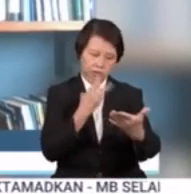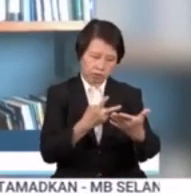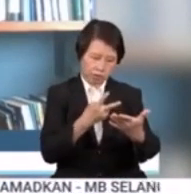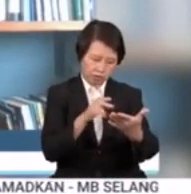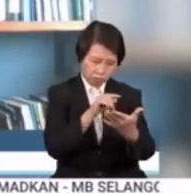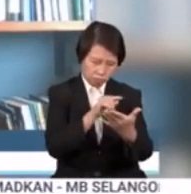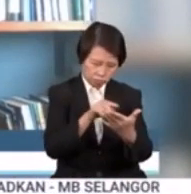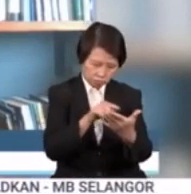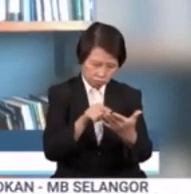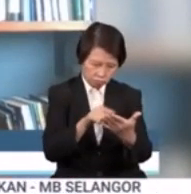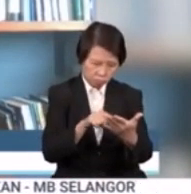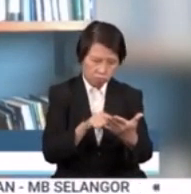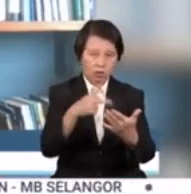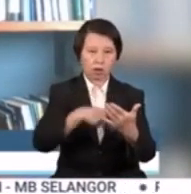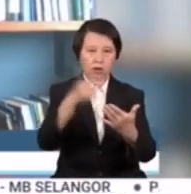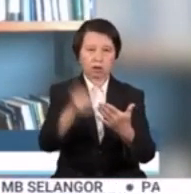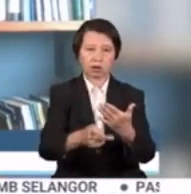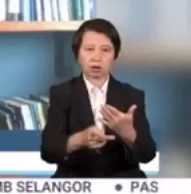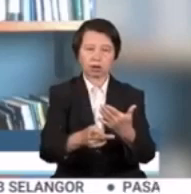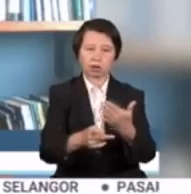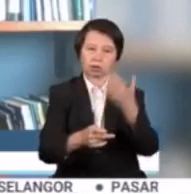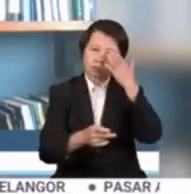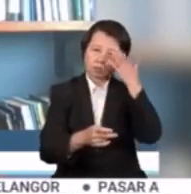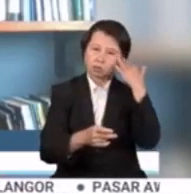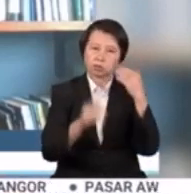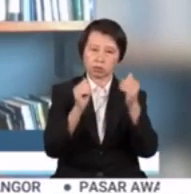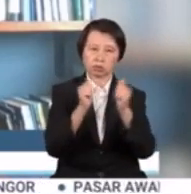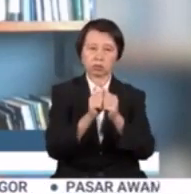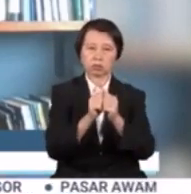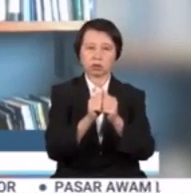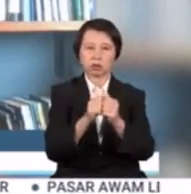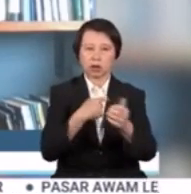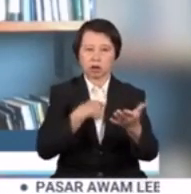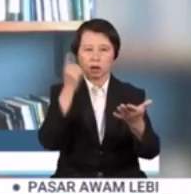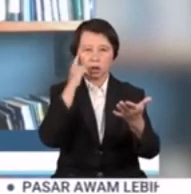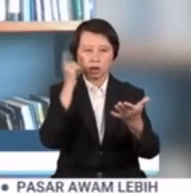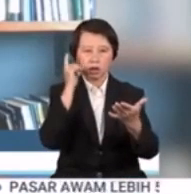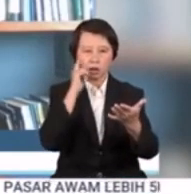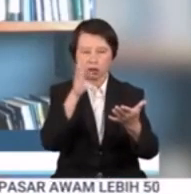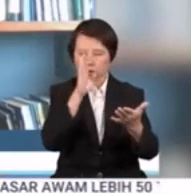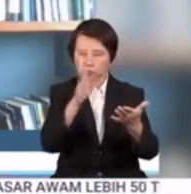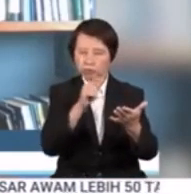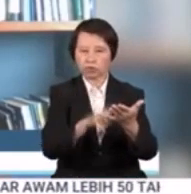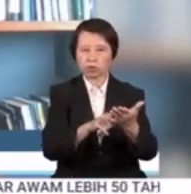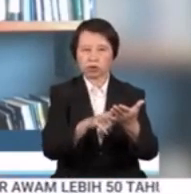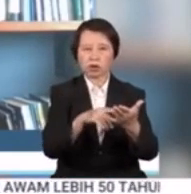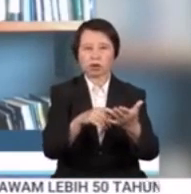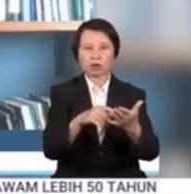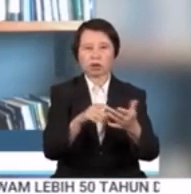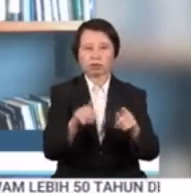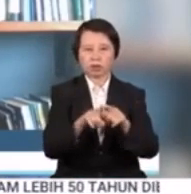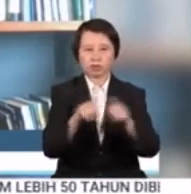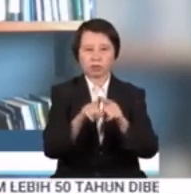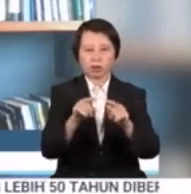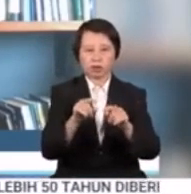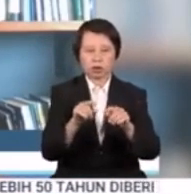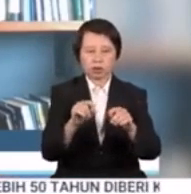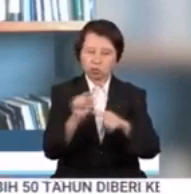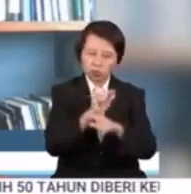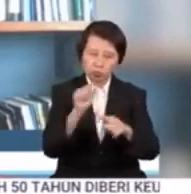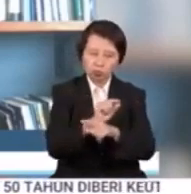kandungan modul program klik dengan bijak ini. I think dia fokus more on digital literacy, macam mana nak gunakan